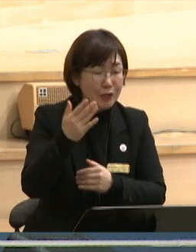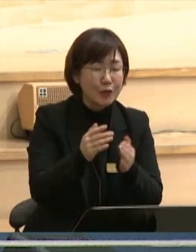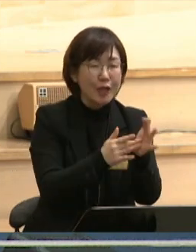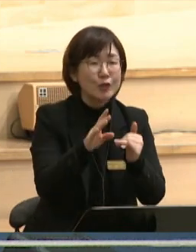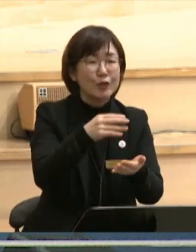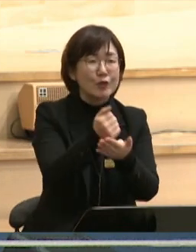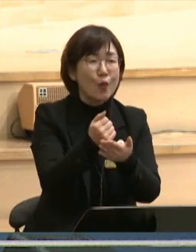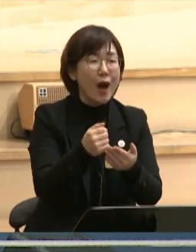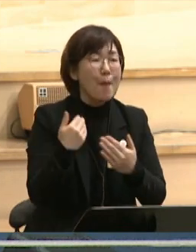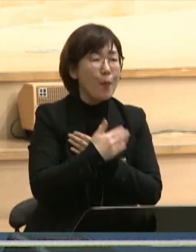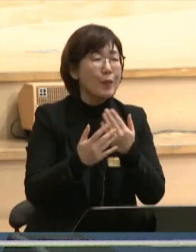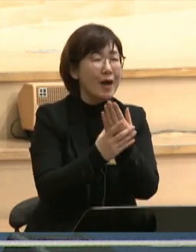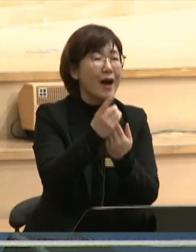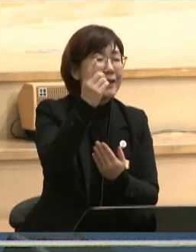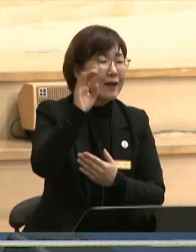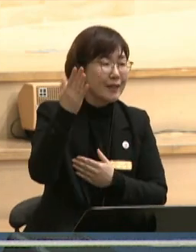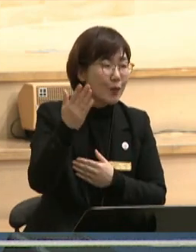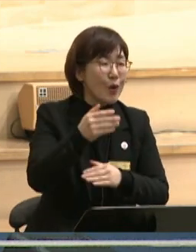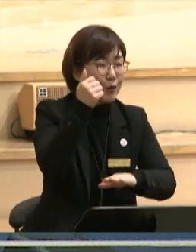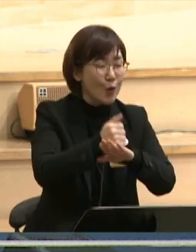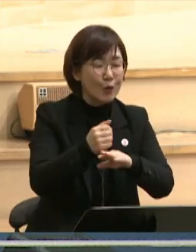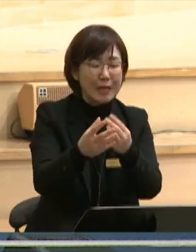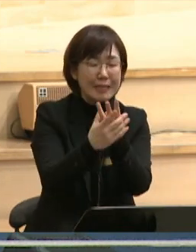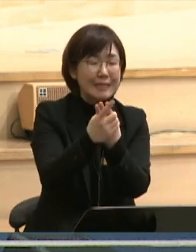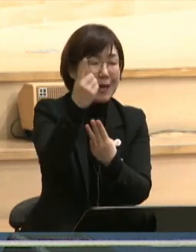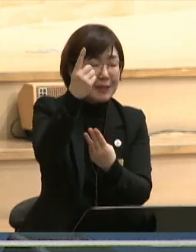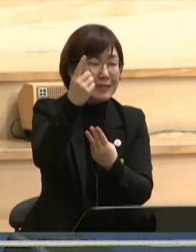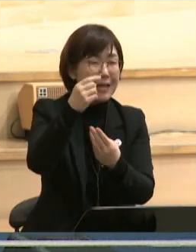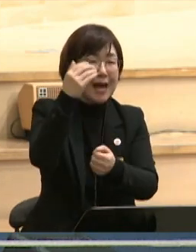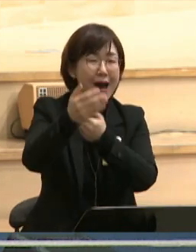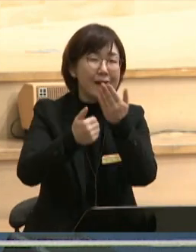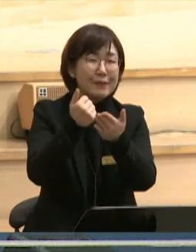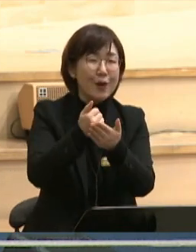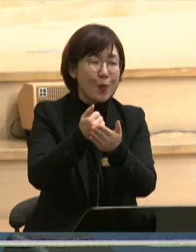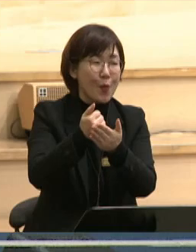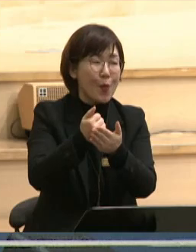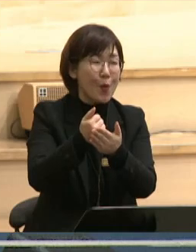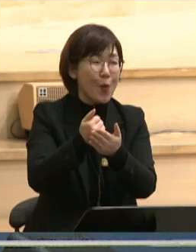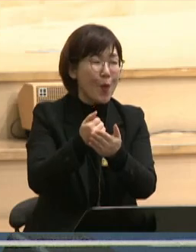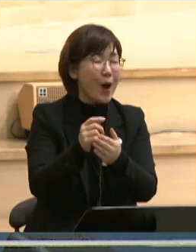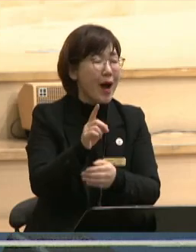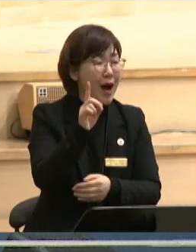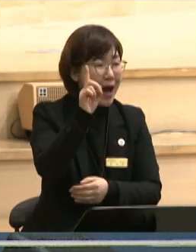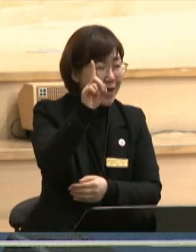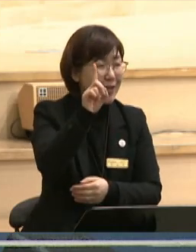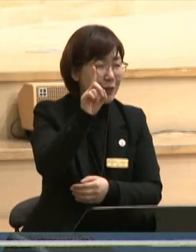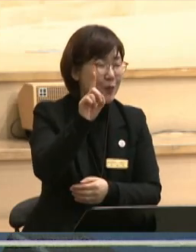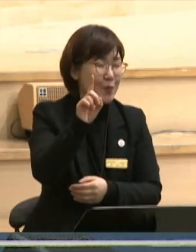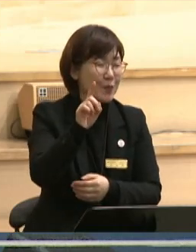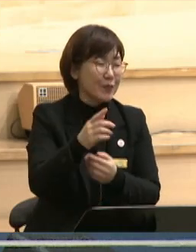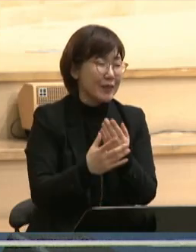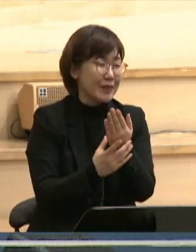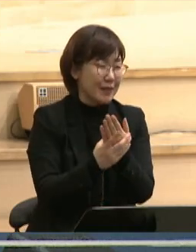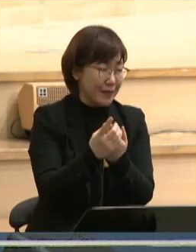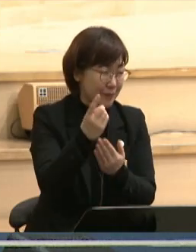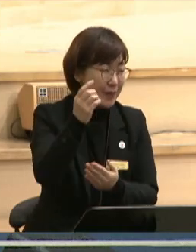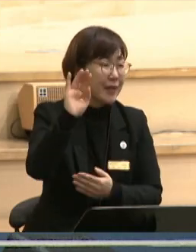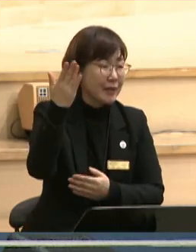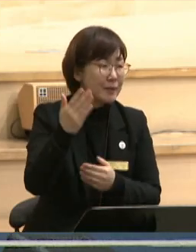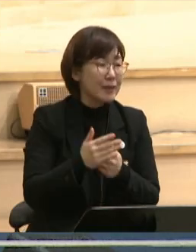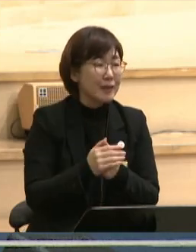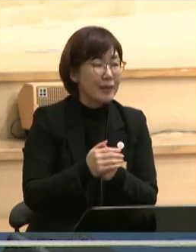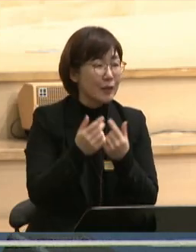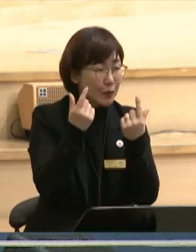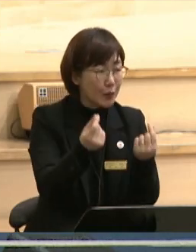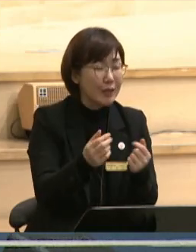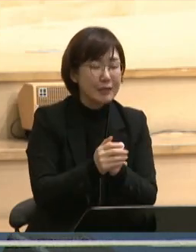그리스도와 한 몸을 이루고 결국에는 삼위일체 하나님과 한 몸을 이루게 하십니다 마찬가지예요 교회를이 땅에